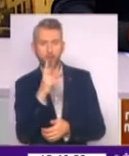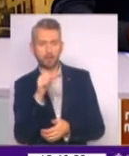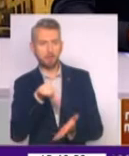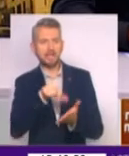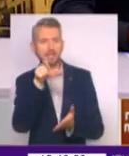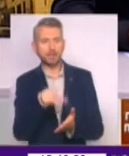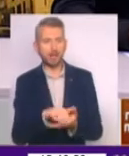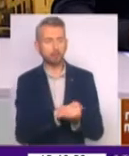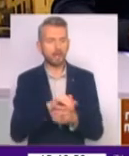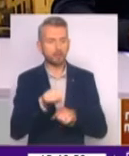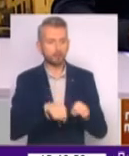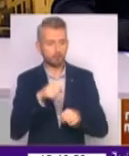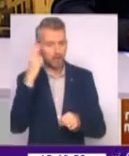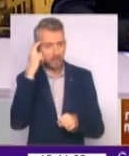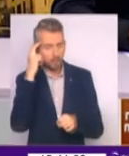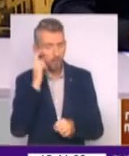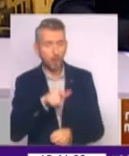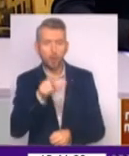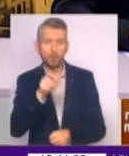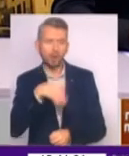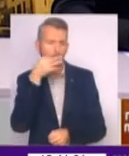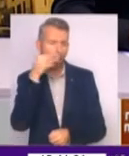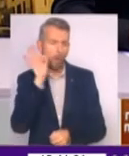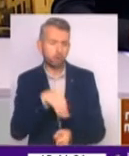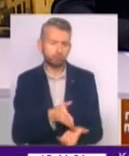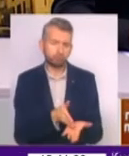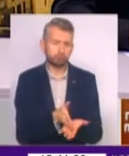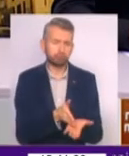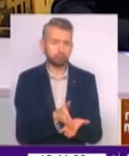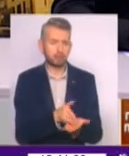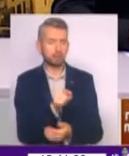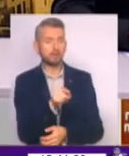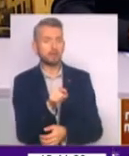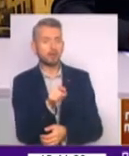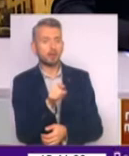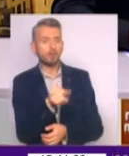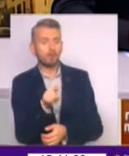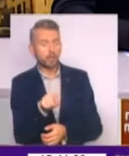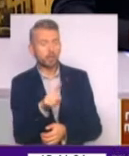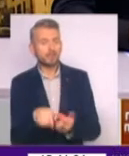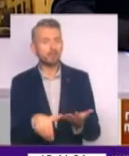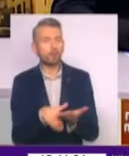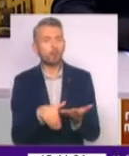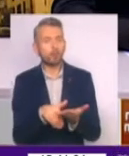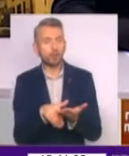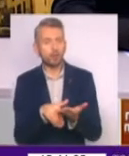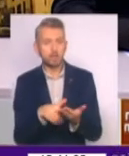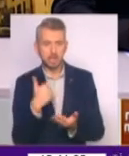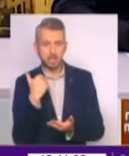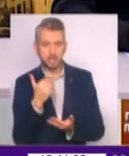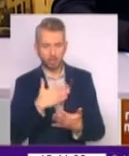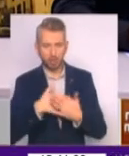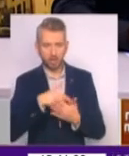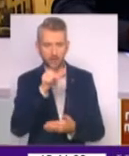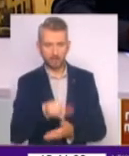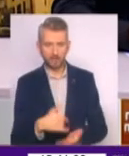Києва, людина з достатнім досвідом. І вони і з допомогою їхнього ж активіста, а